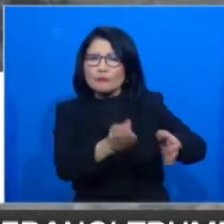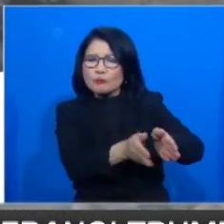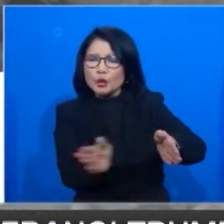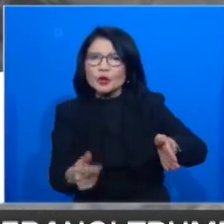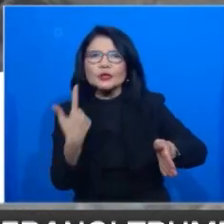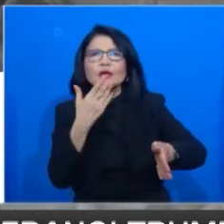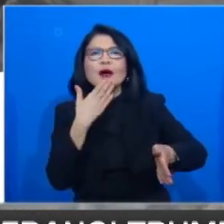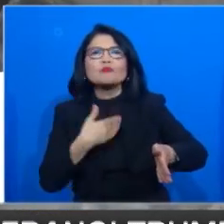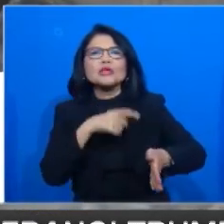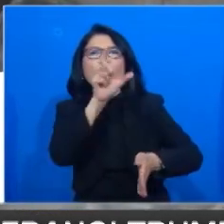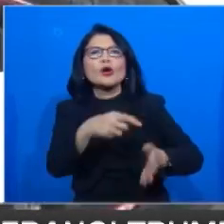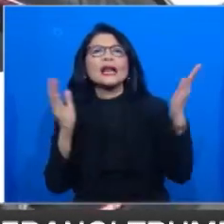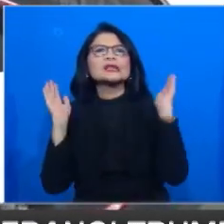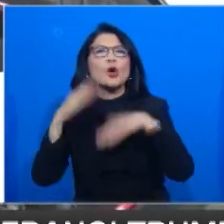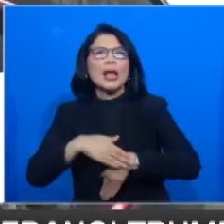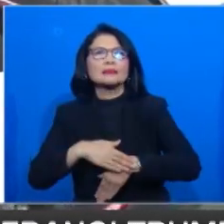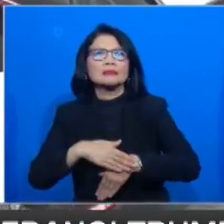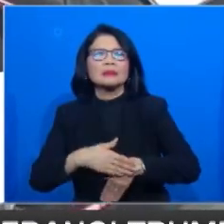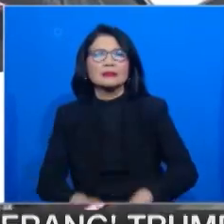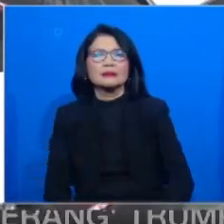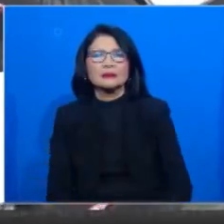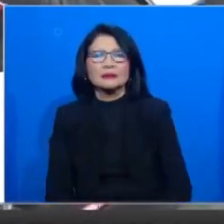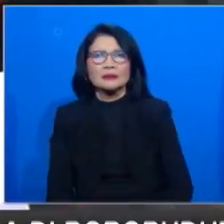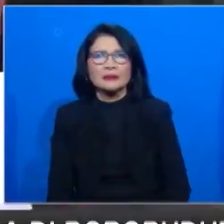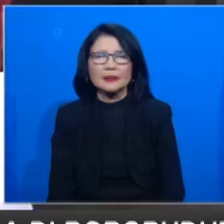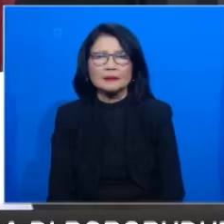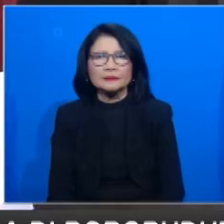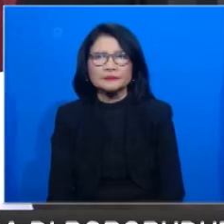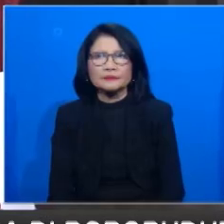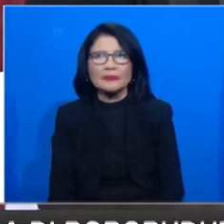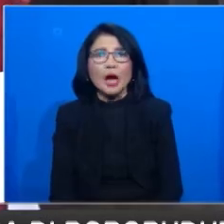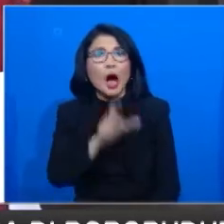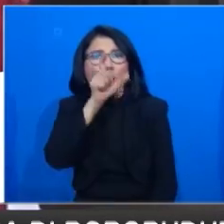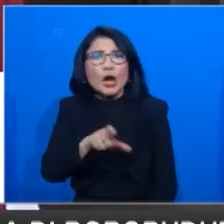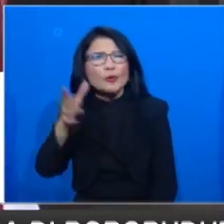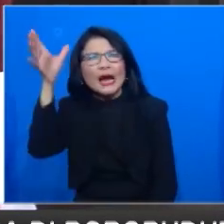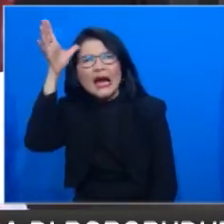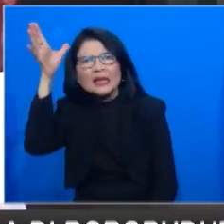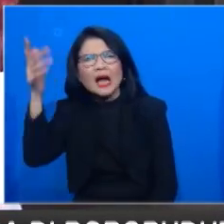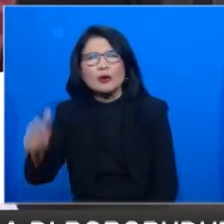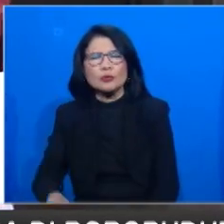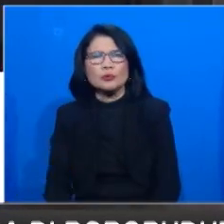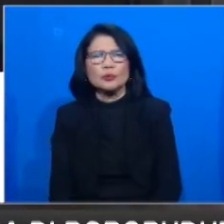satu jemaah sholat subuh. Kita tidak ada yang tahu kan pada saat kita itu